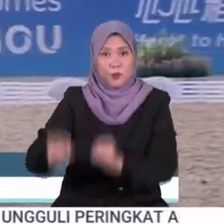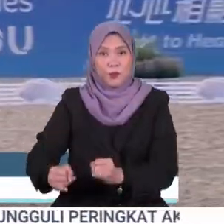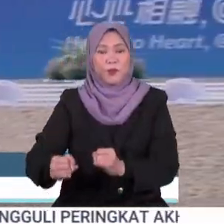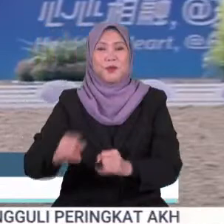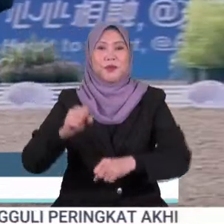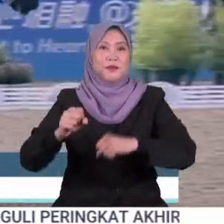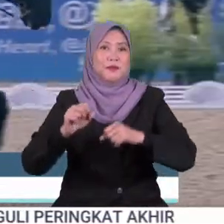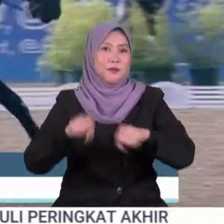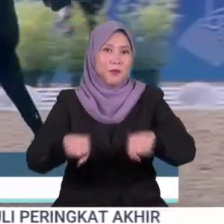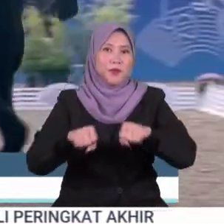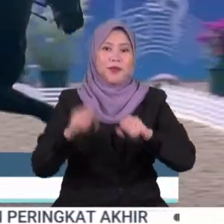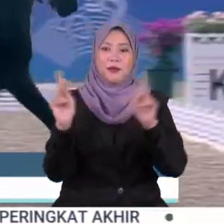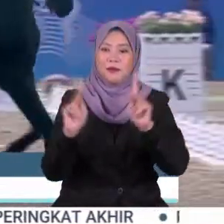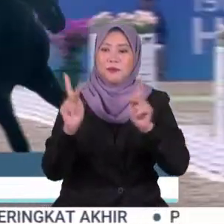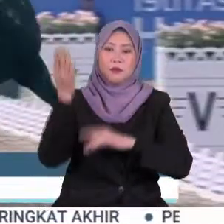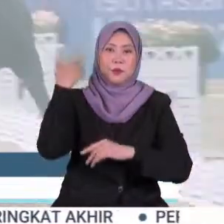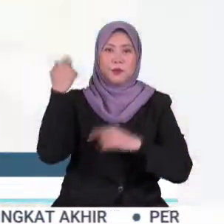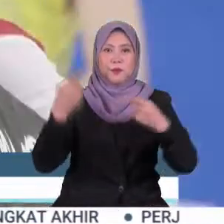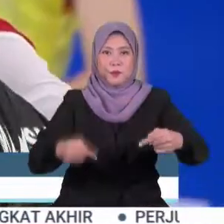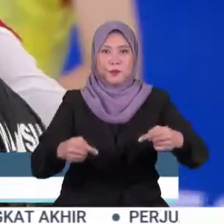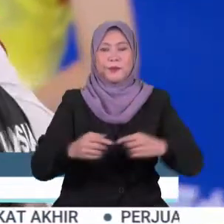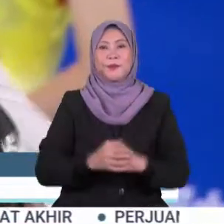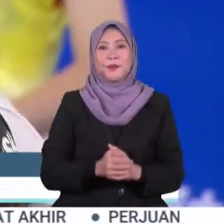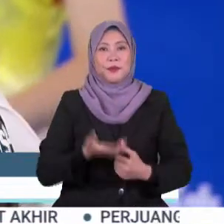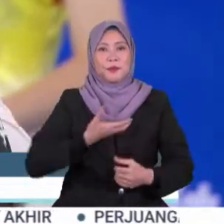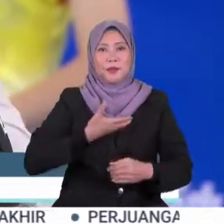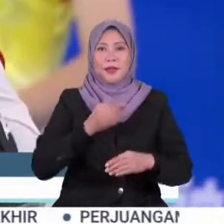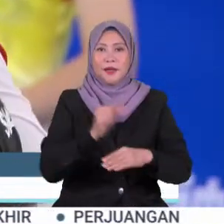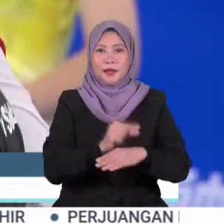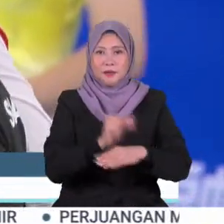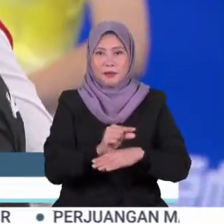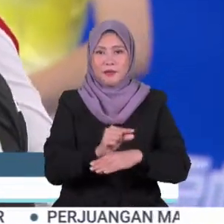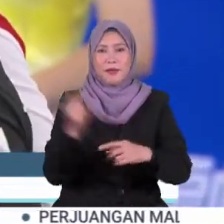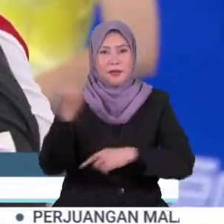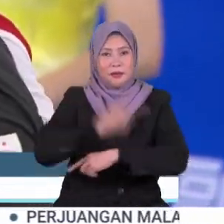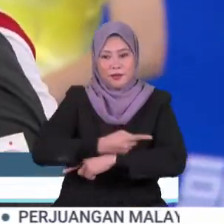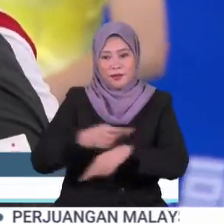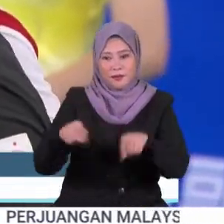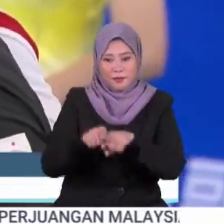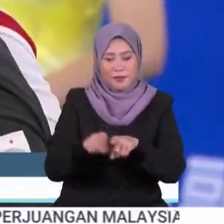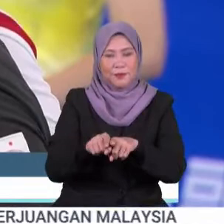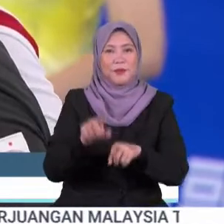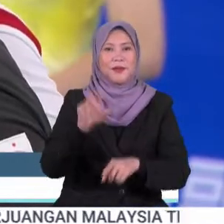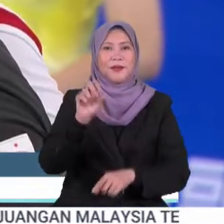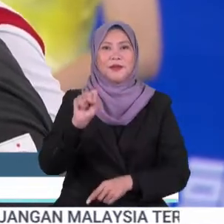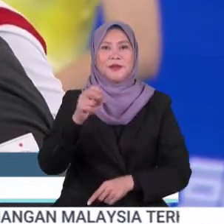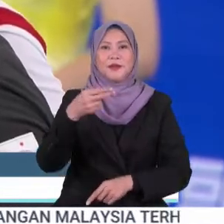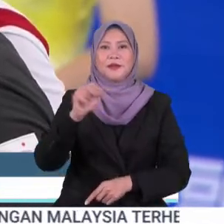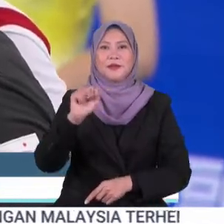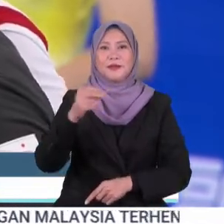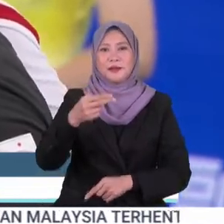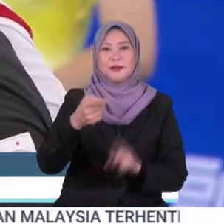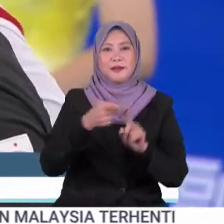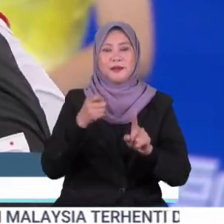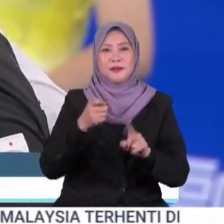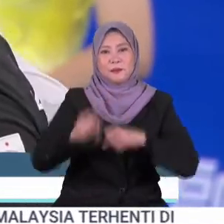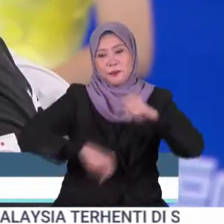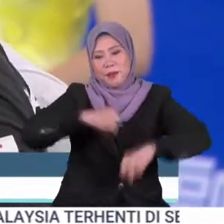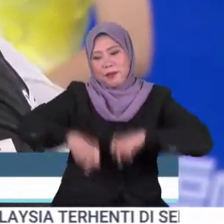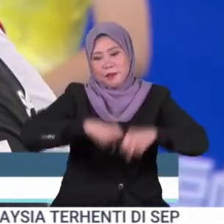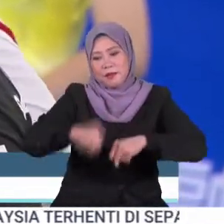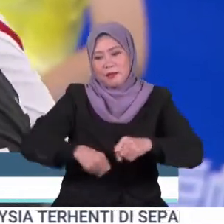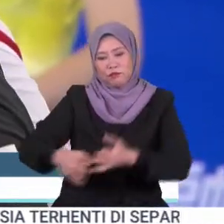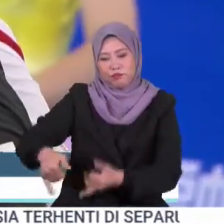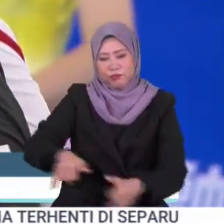dressage pada Khamis lalu. Satu lagi pingat gangsa turut diraih pada hari yang sama menerusi Muhammad Shah Firdaus Sahrom dalam acara berbasikal